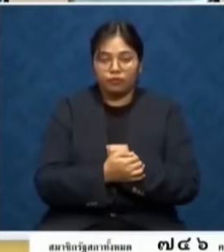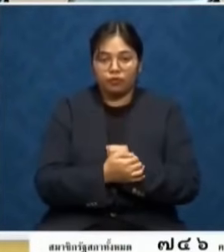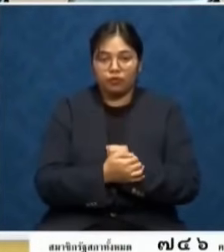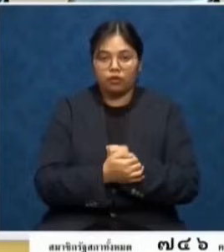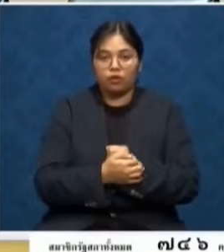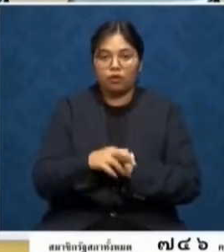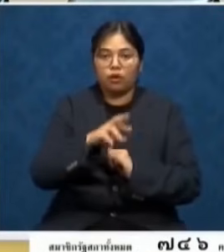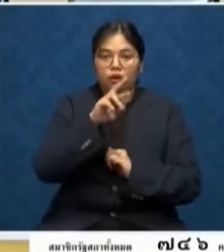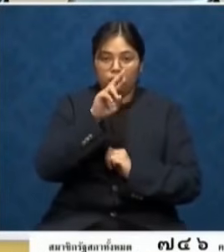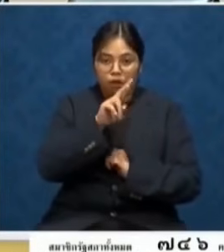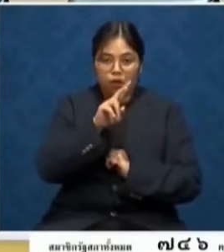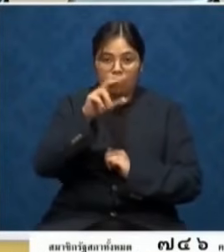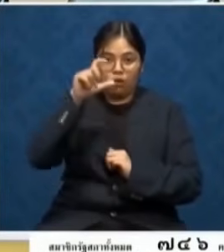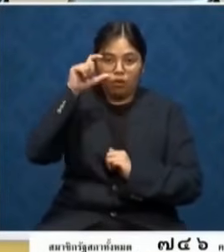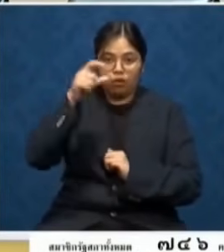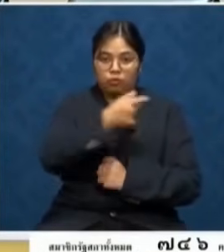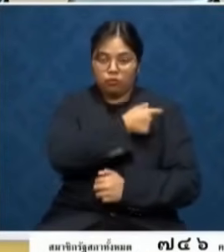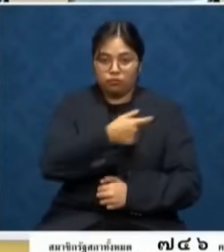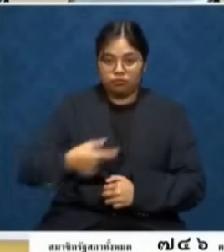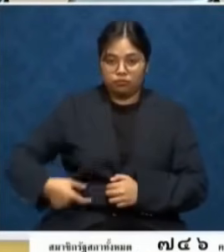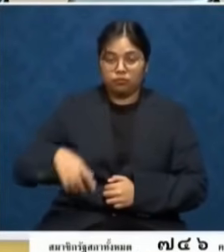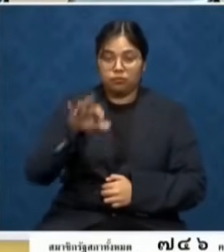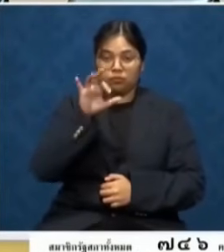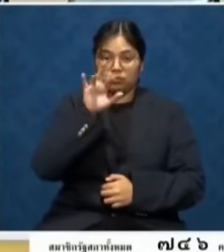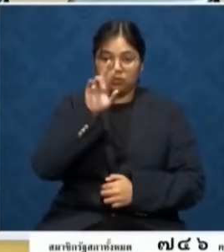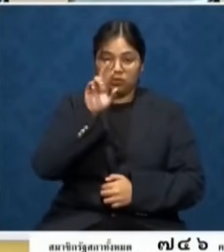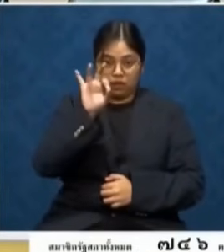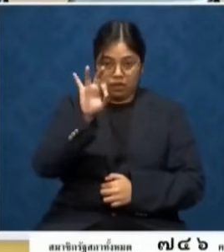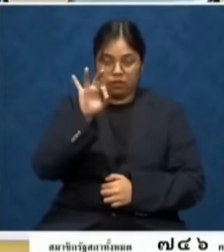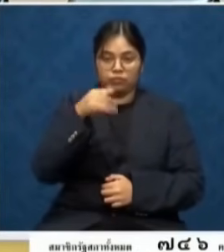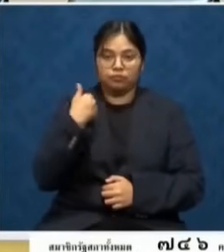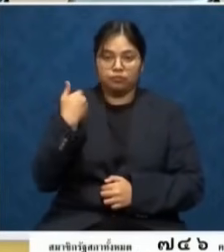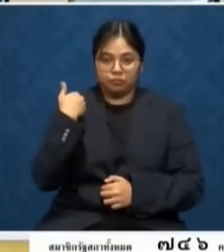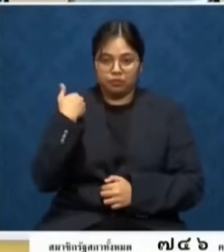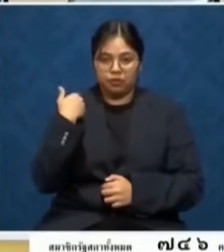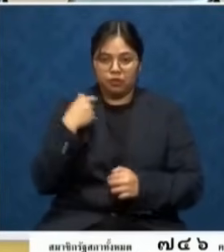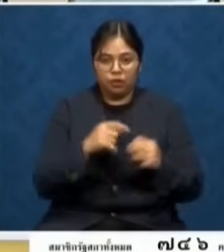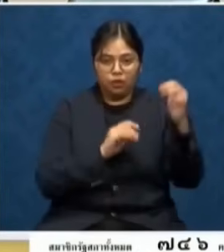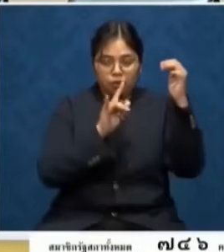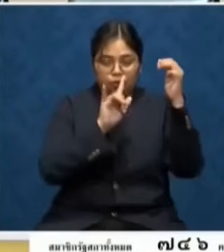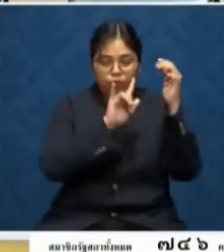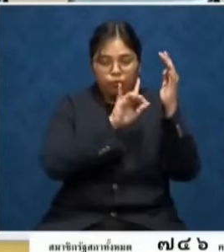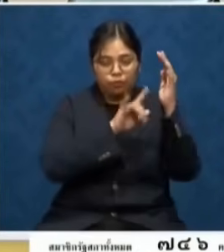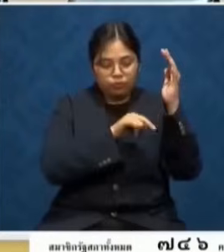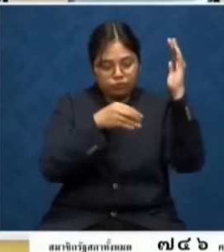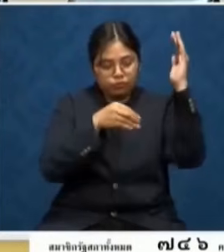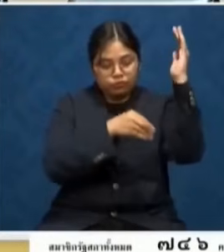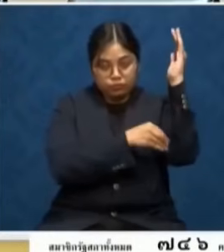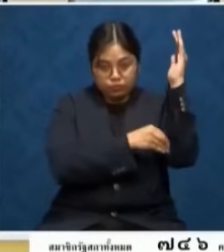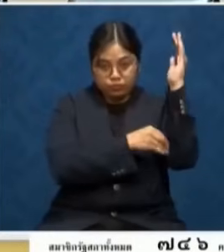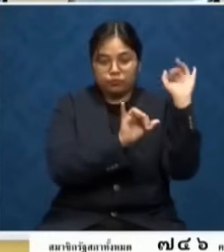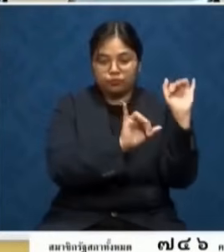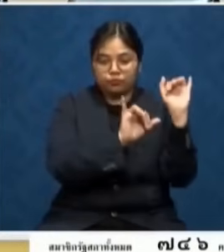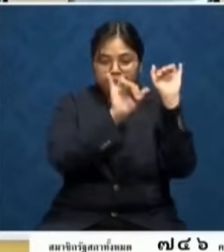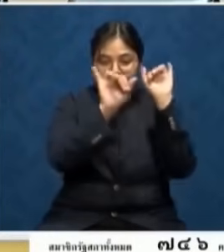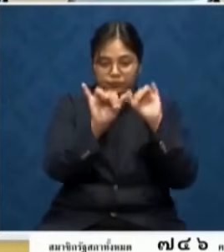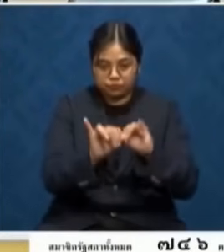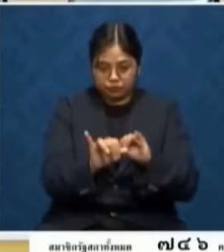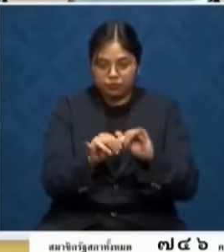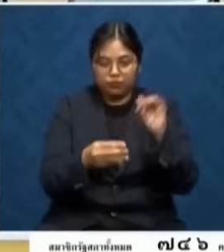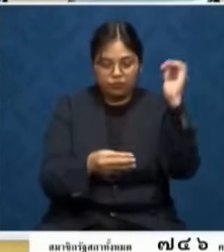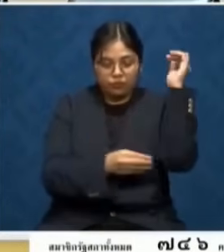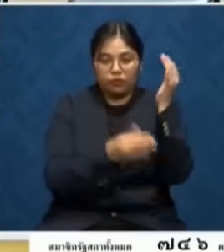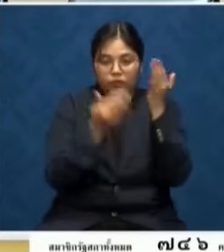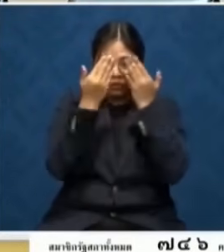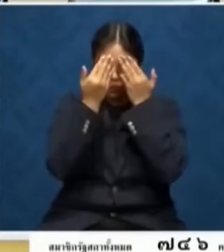ในหลวงเรารัชกาลที่9เสด็จประทับในพื้นที่40กว่าปีความเป็นอันหนึ่งเดียวของพี่น้องพุ